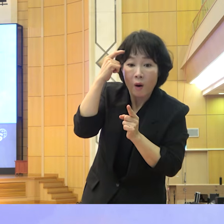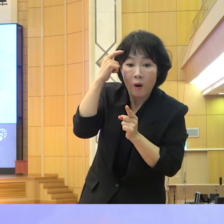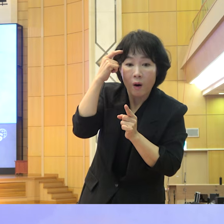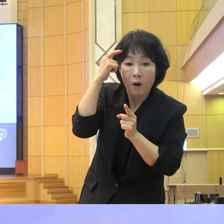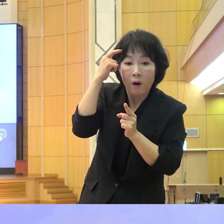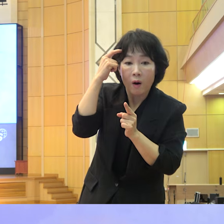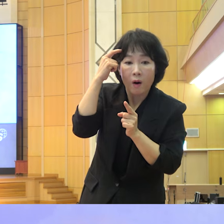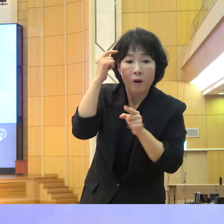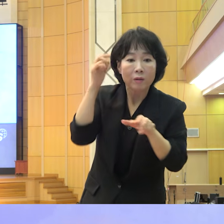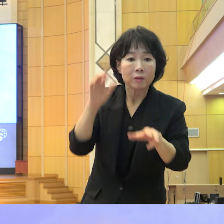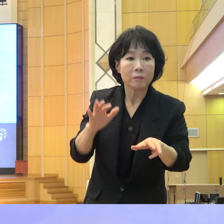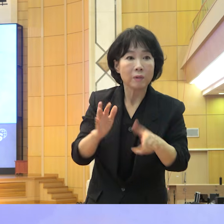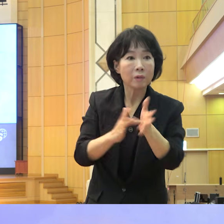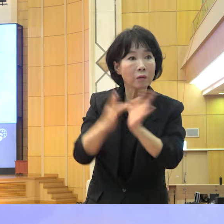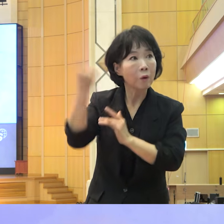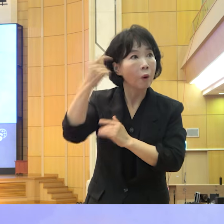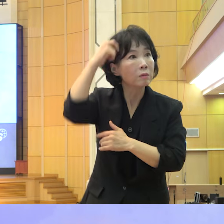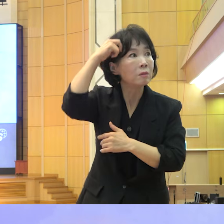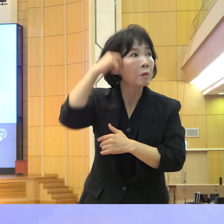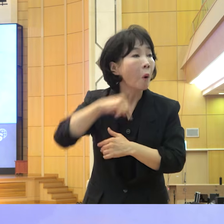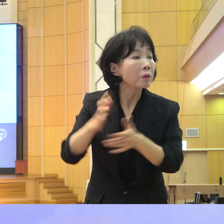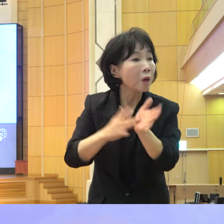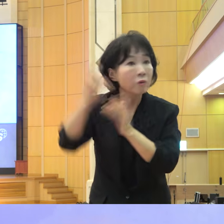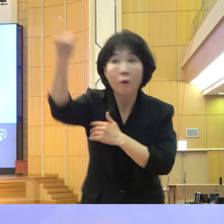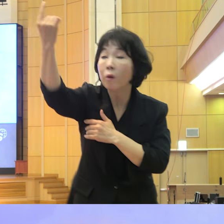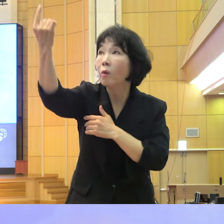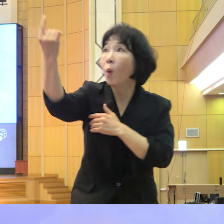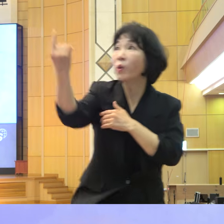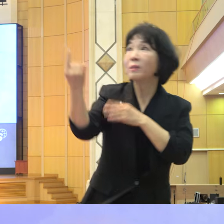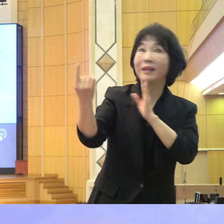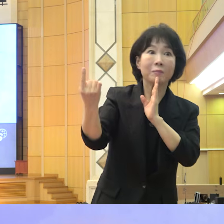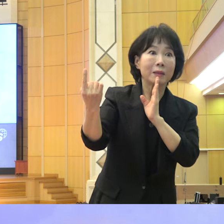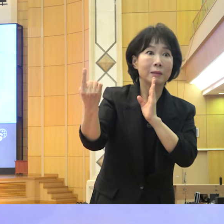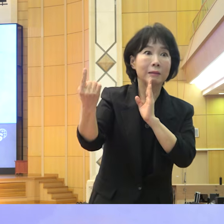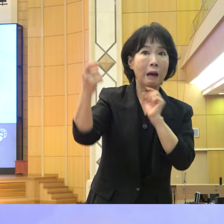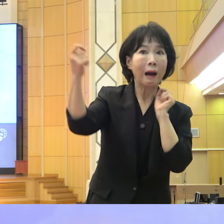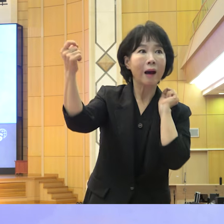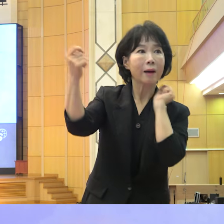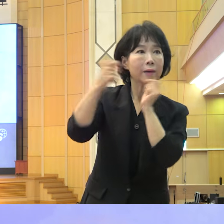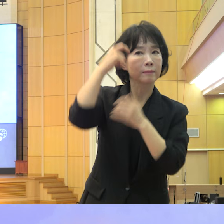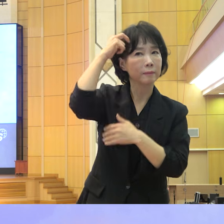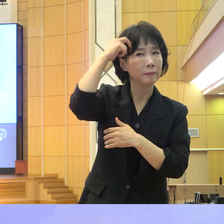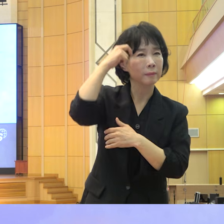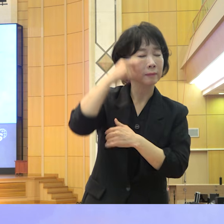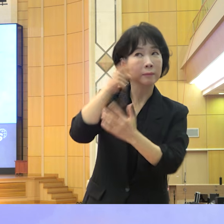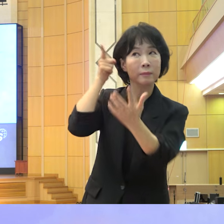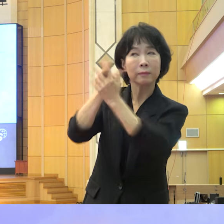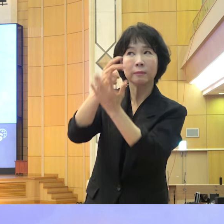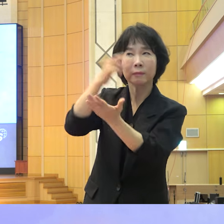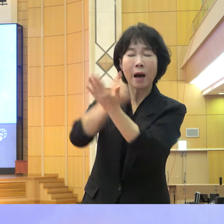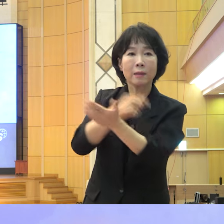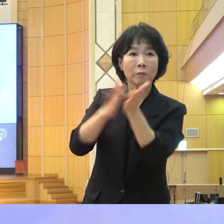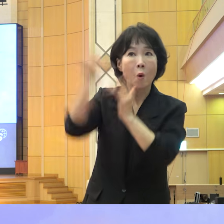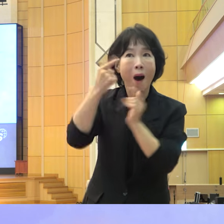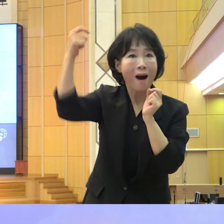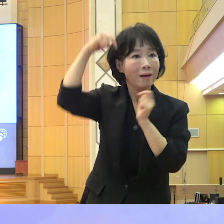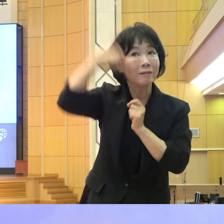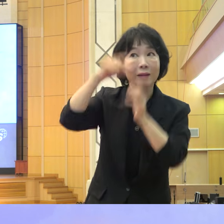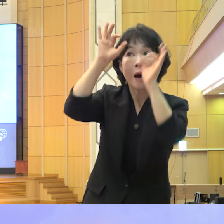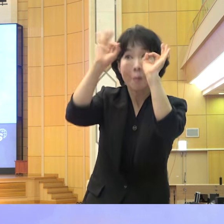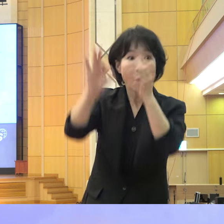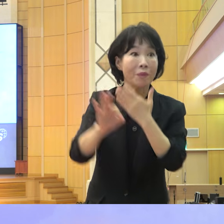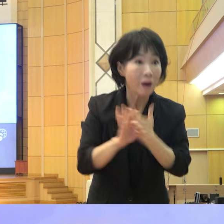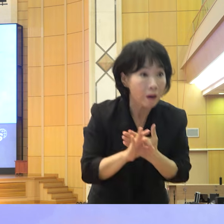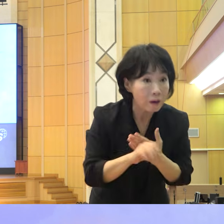때가 됐다는 것이 여러분들이 마치 감지되듯이 그렇게 시작되는 걸